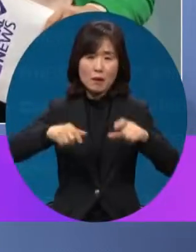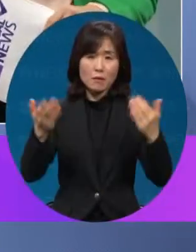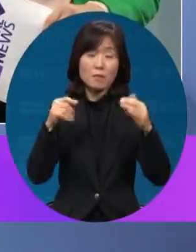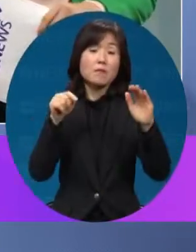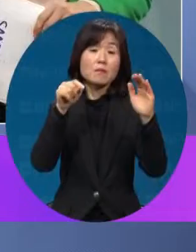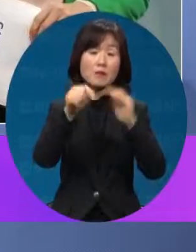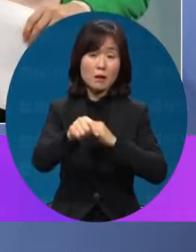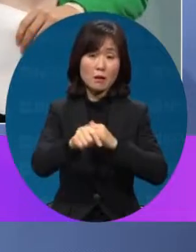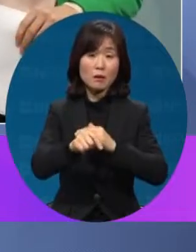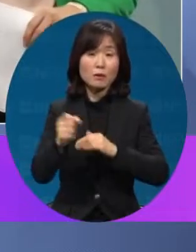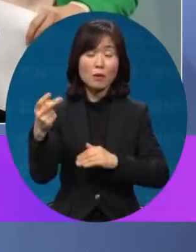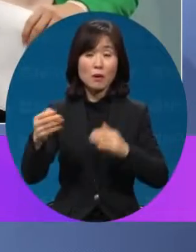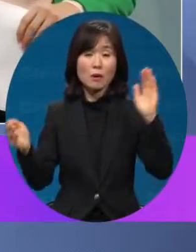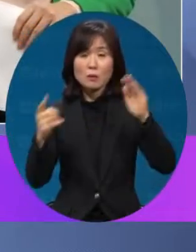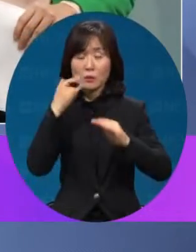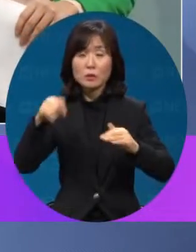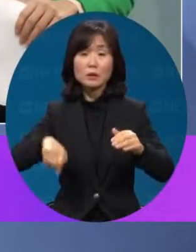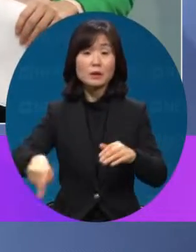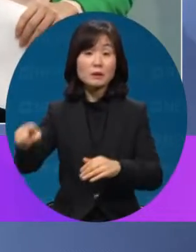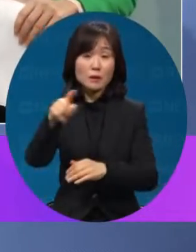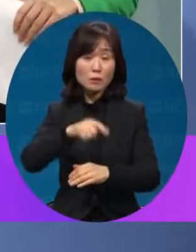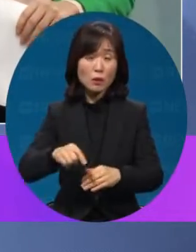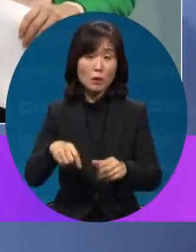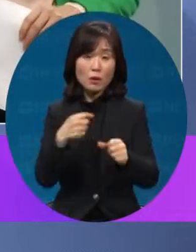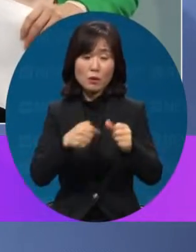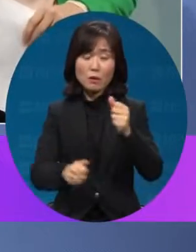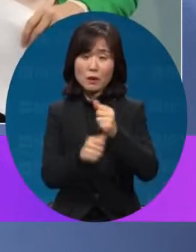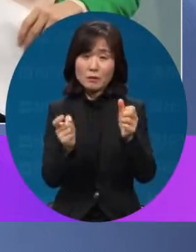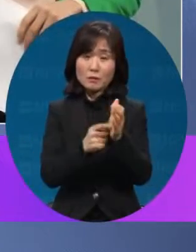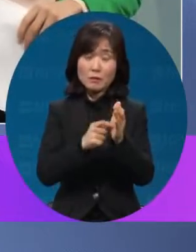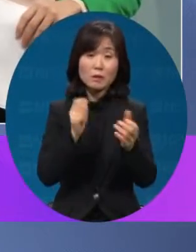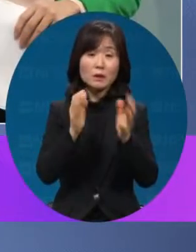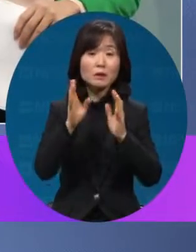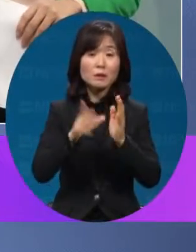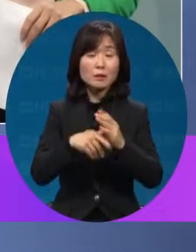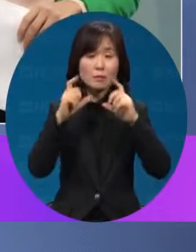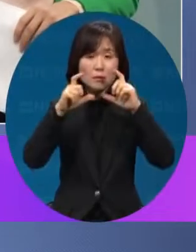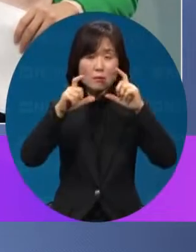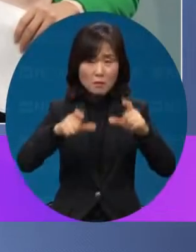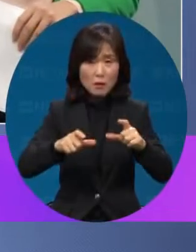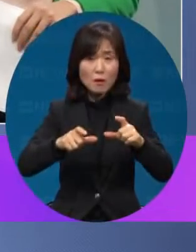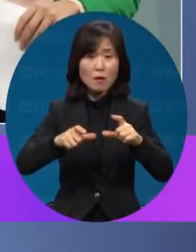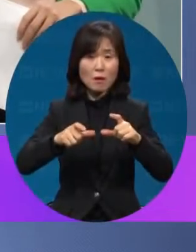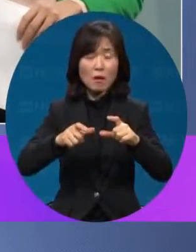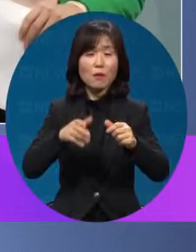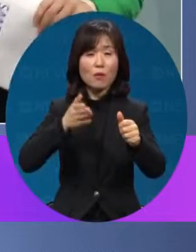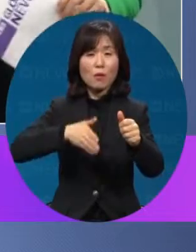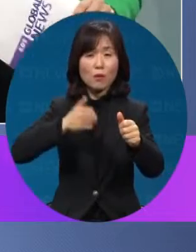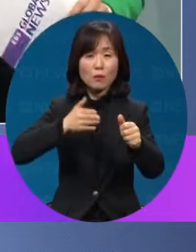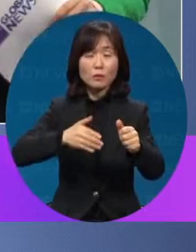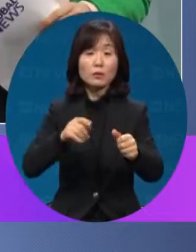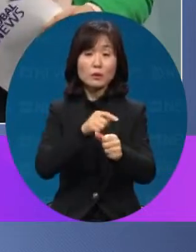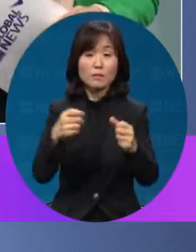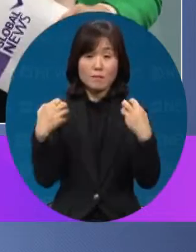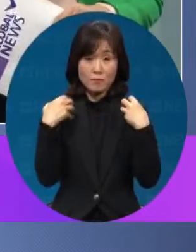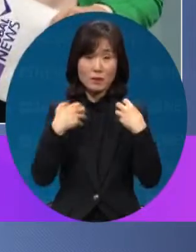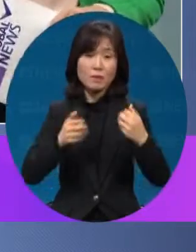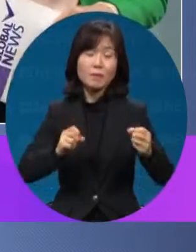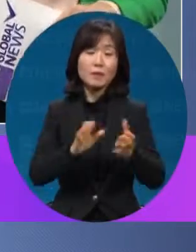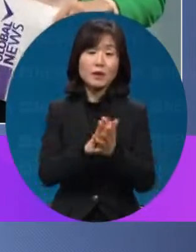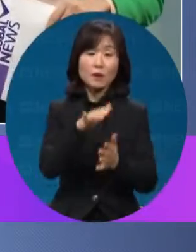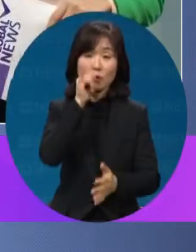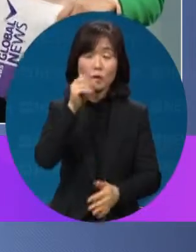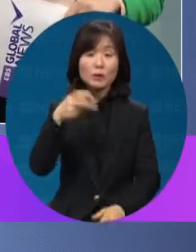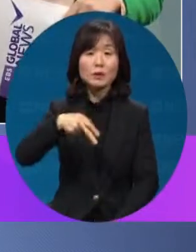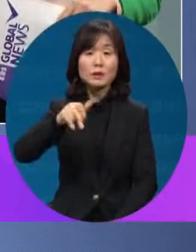등교하는가 하면 학부모 단체도 교육위 긴급 회의에서 마스크 의무화 폐지를 요구하면서 교육 당국과 마찰을 빚고 있습니다.